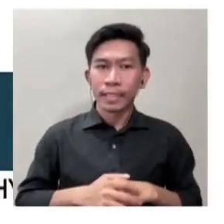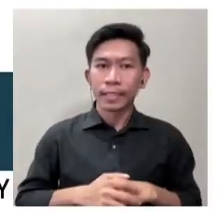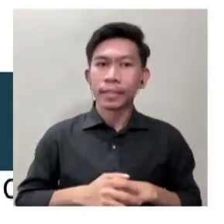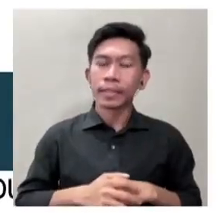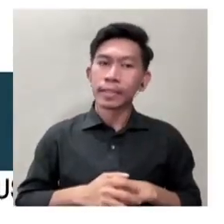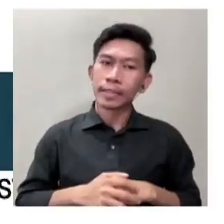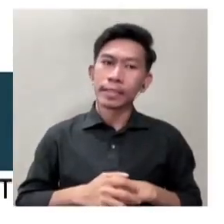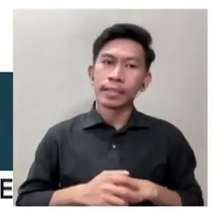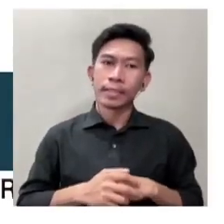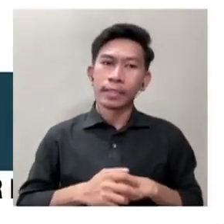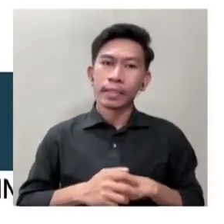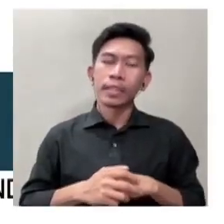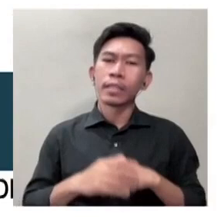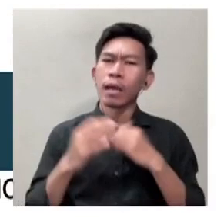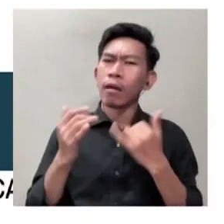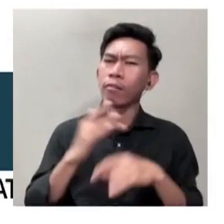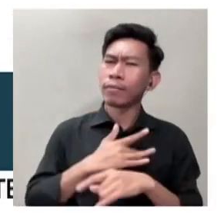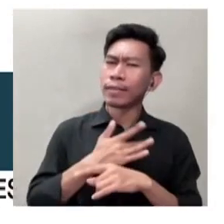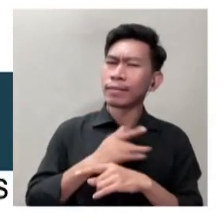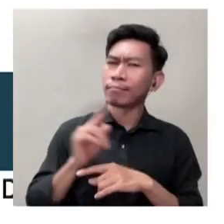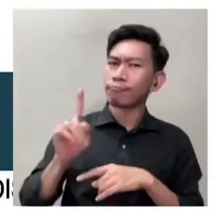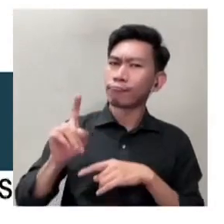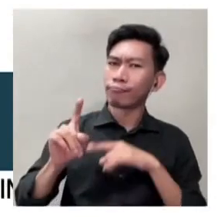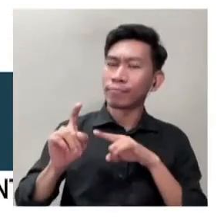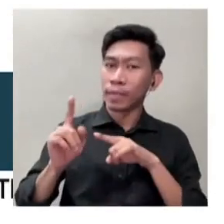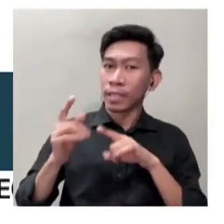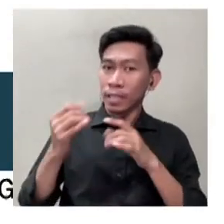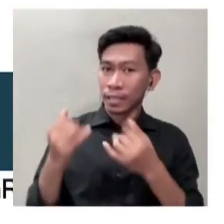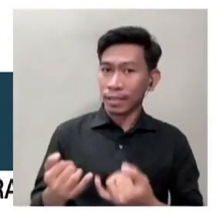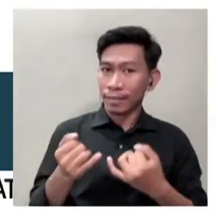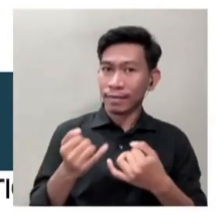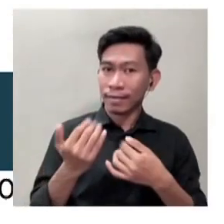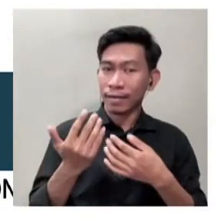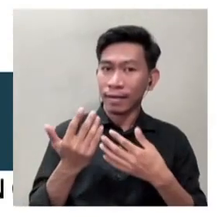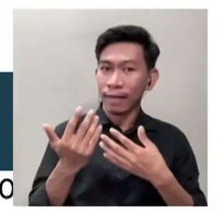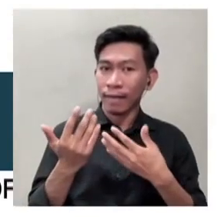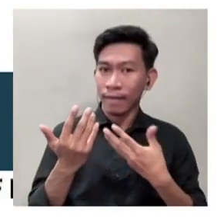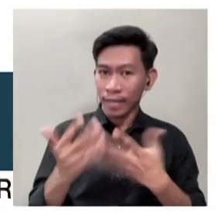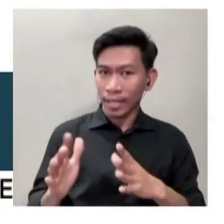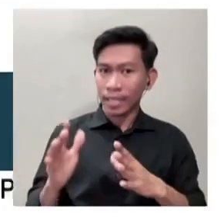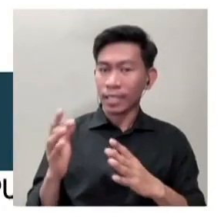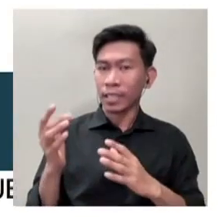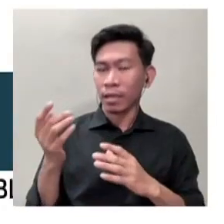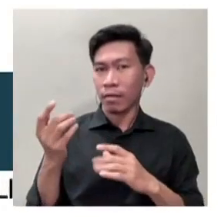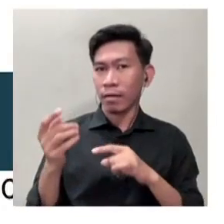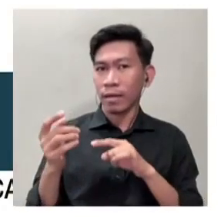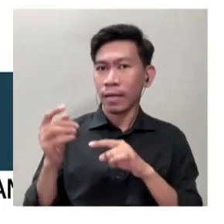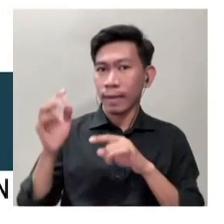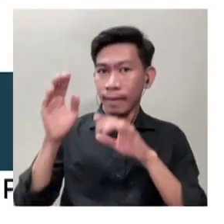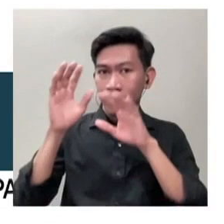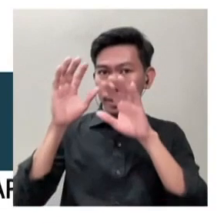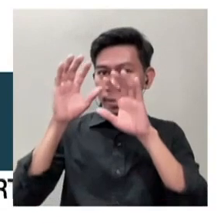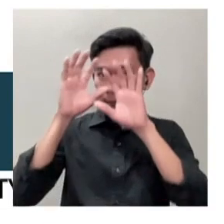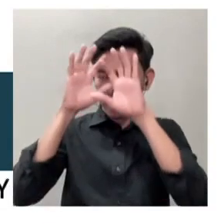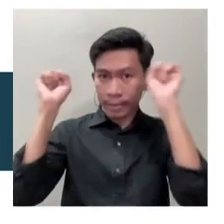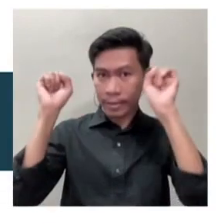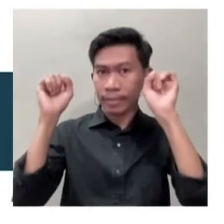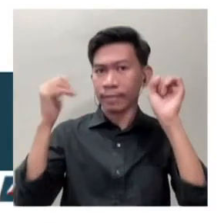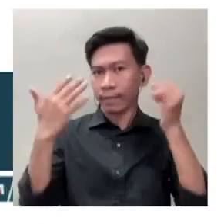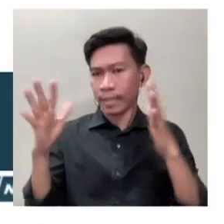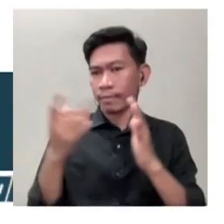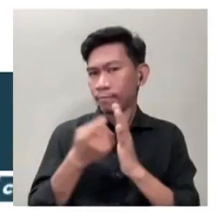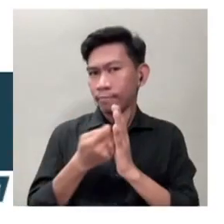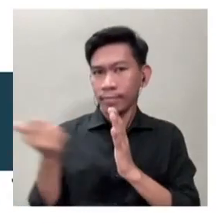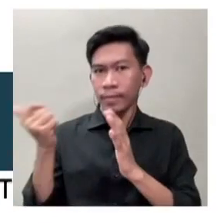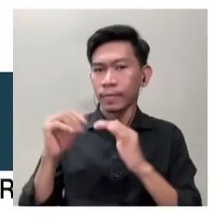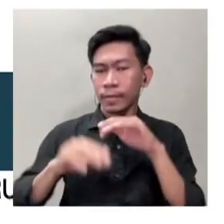ano po ang reaction nyo ngayon na tinanggal na po ni Pangulong Marcos ang price cap